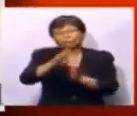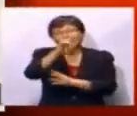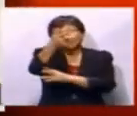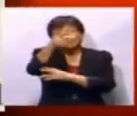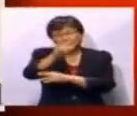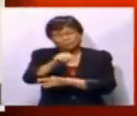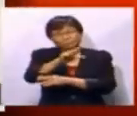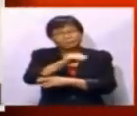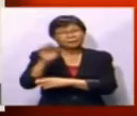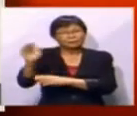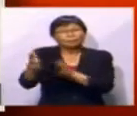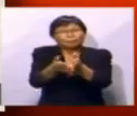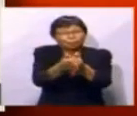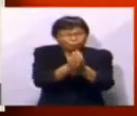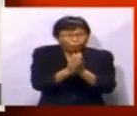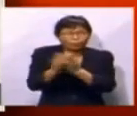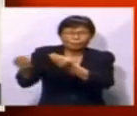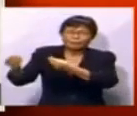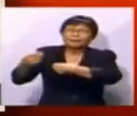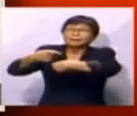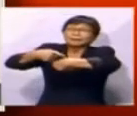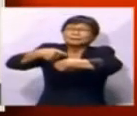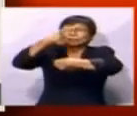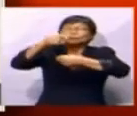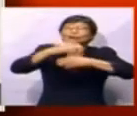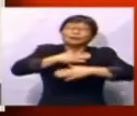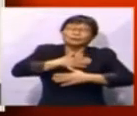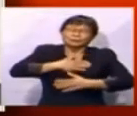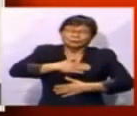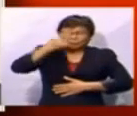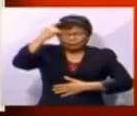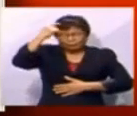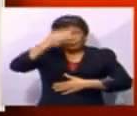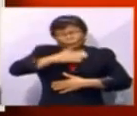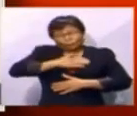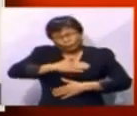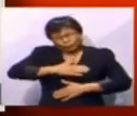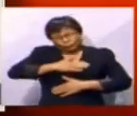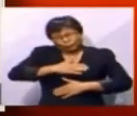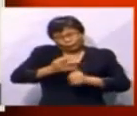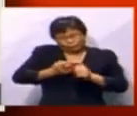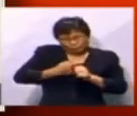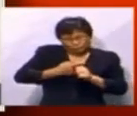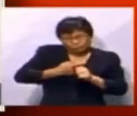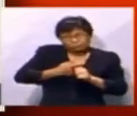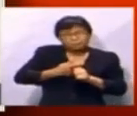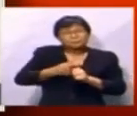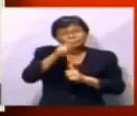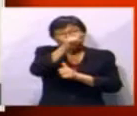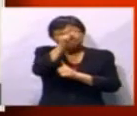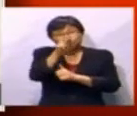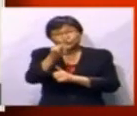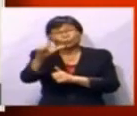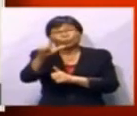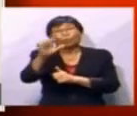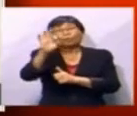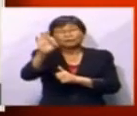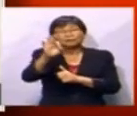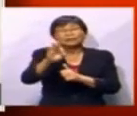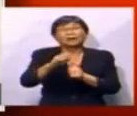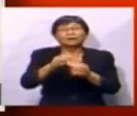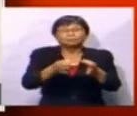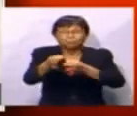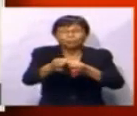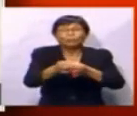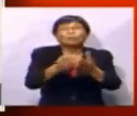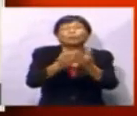RTM dan dia memohon diberi masa untuk menenangkan fikiran. Tambah Zul Fadli, dia akan mengulas mengenainya menerusi